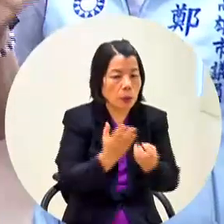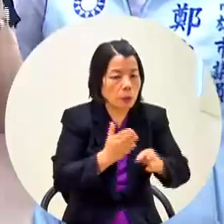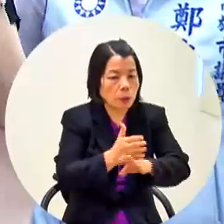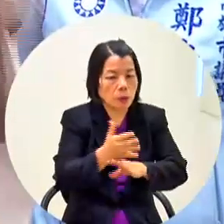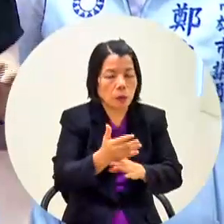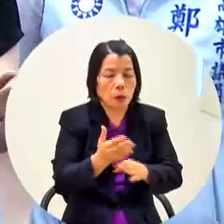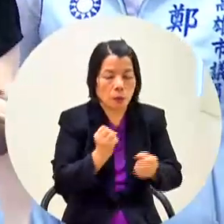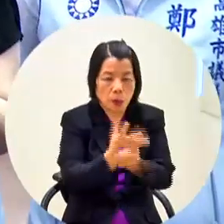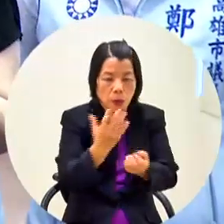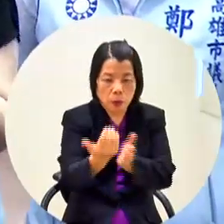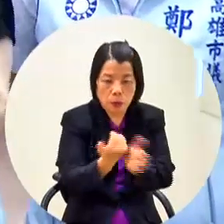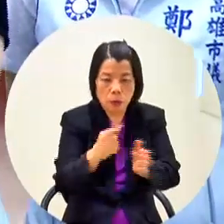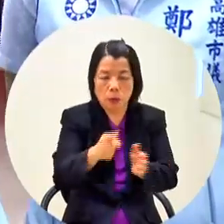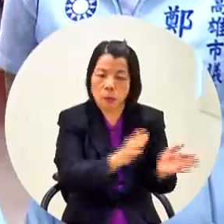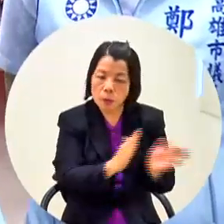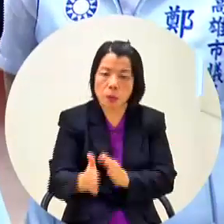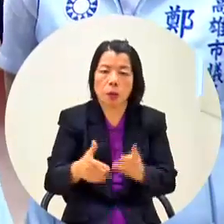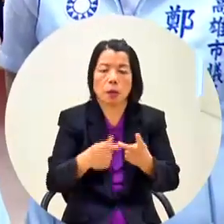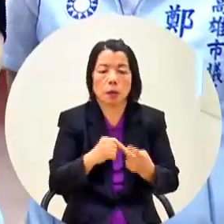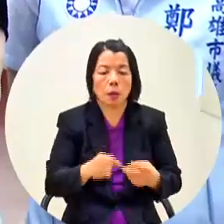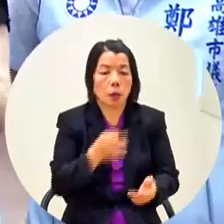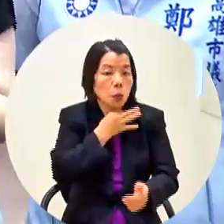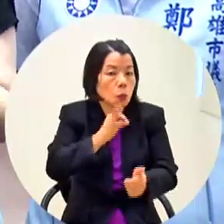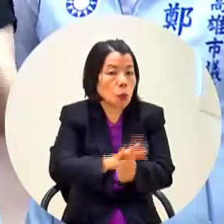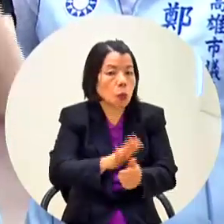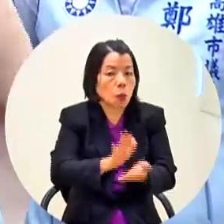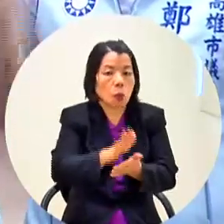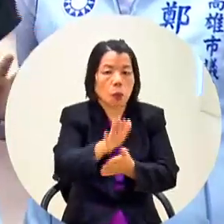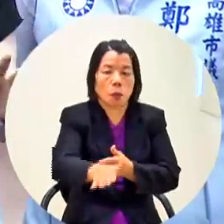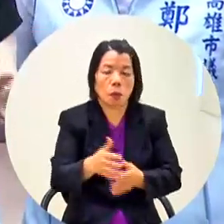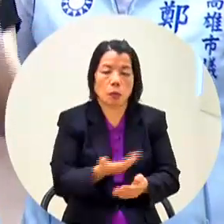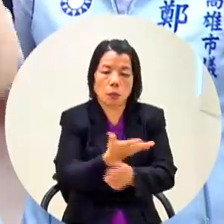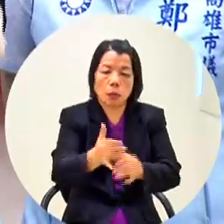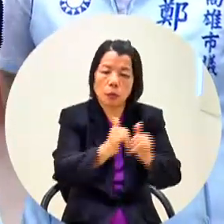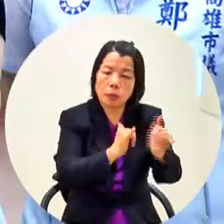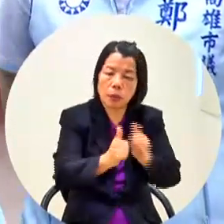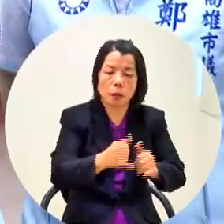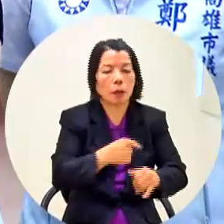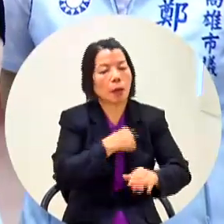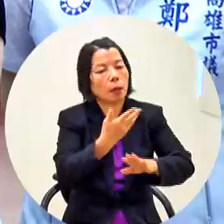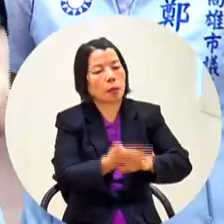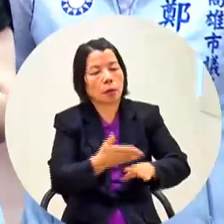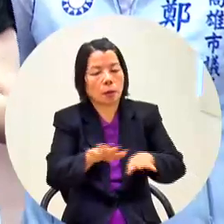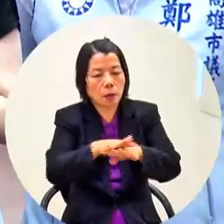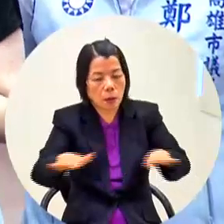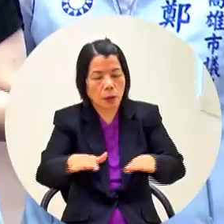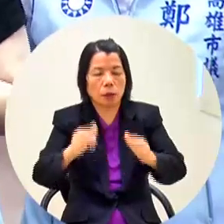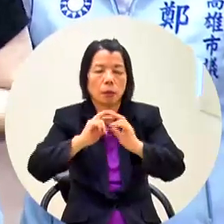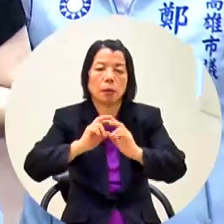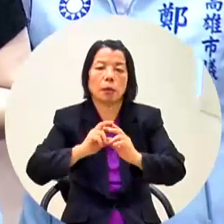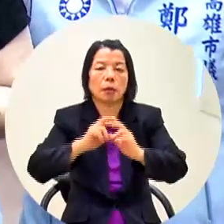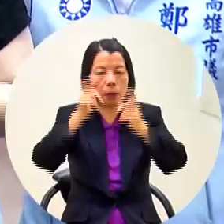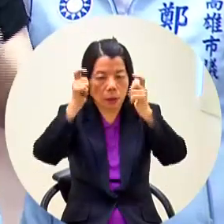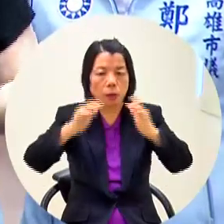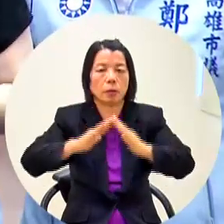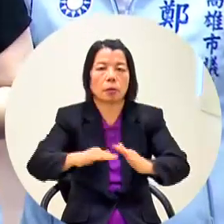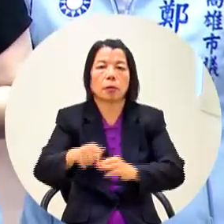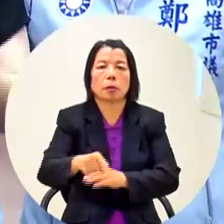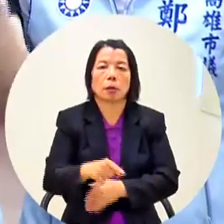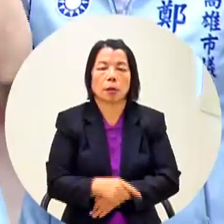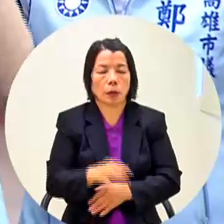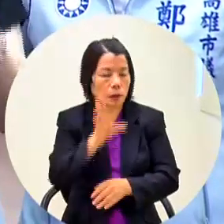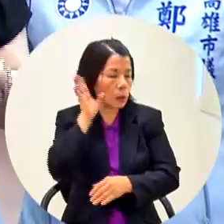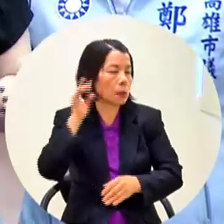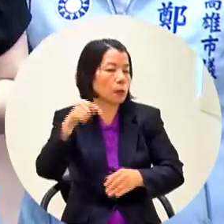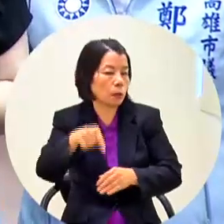未来如何纾困，怎么样让高雄市民生活在一个安心安全的城市，这是我们想要听到市府这边来表达